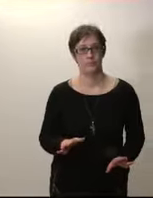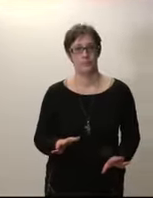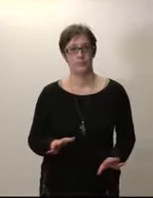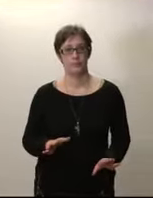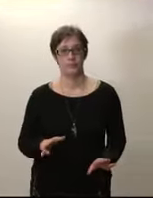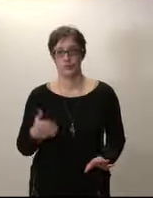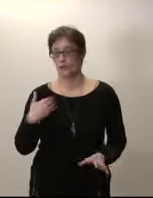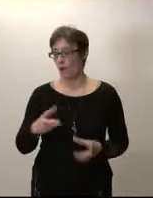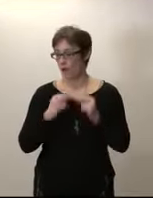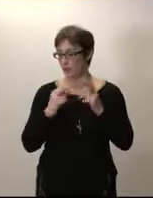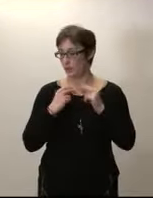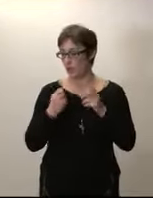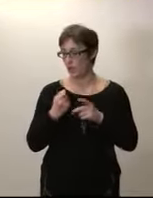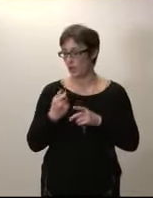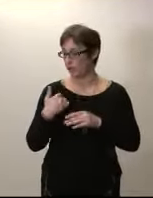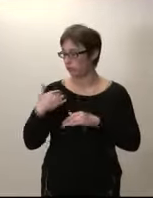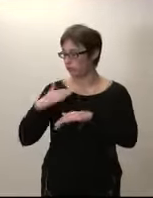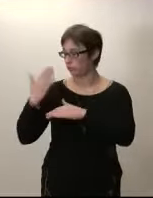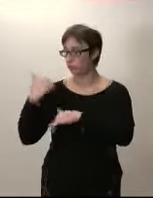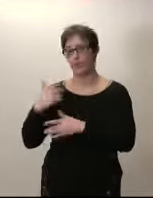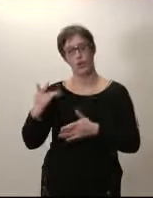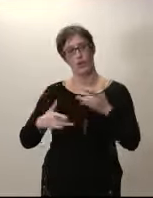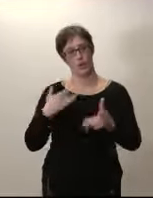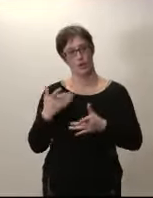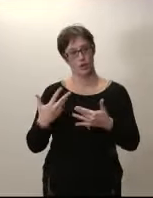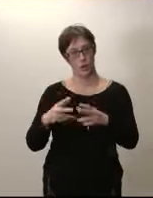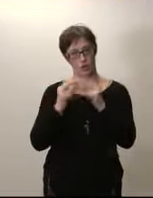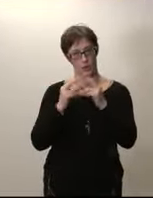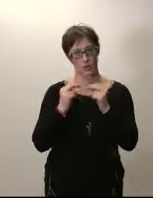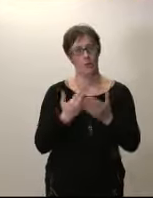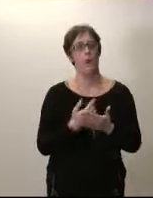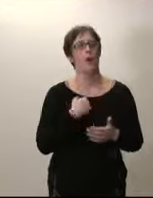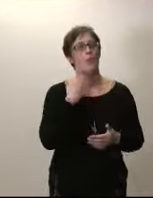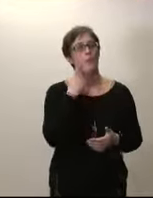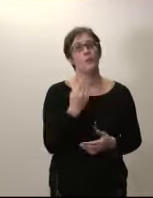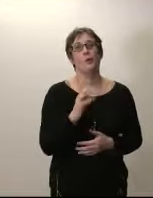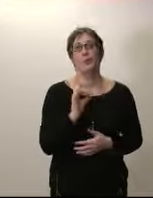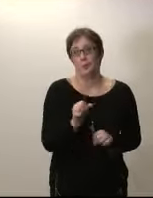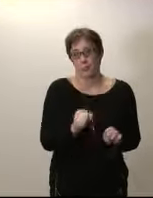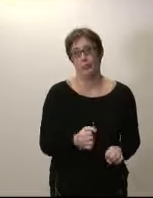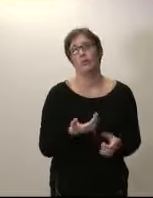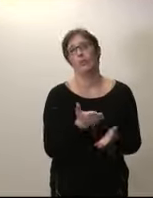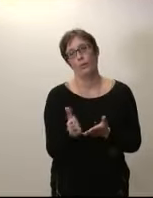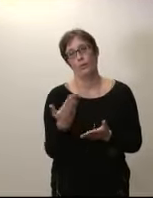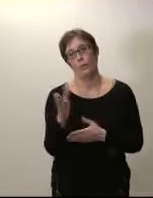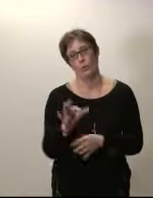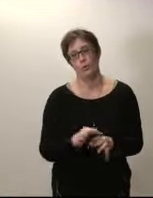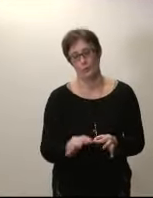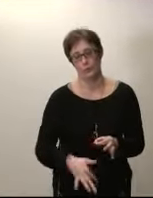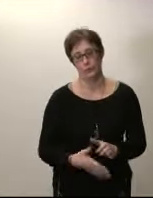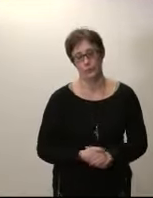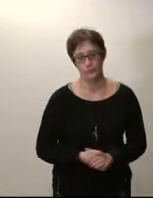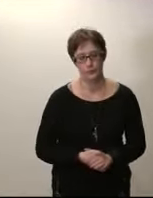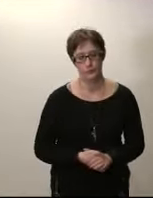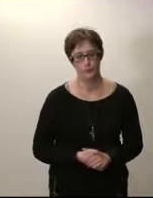a de cela quelques semaines. Et c'est ce que vous nous dites ce soir. Eh bien, moi, je pense que non. Et qu'on pouvait faire autrement. Le premier point